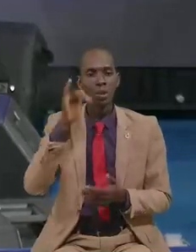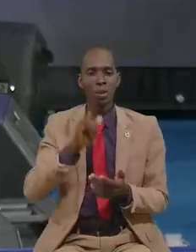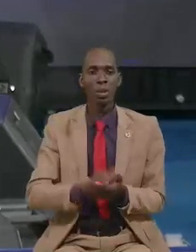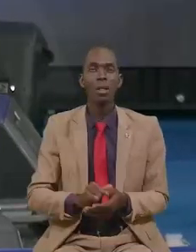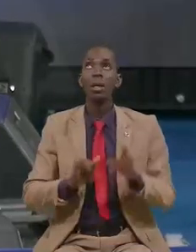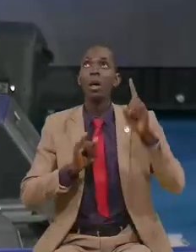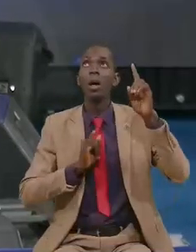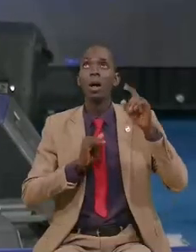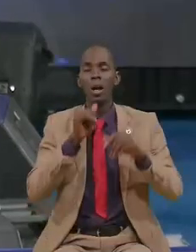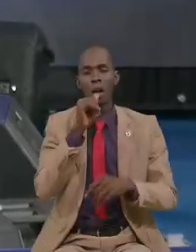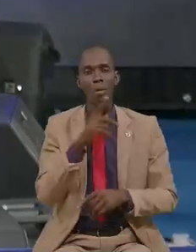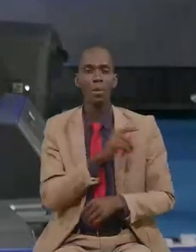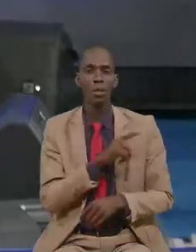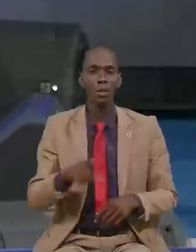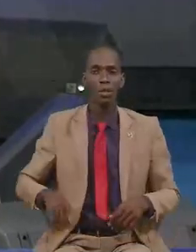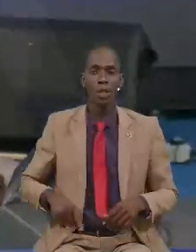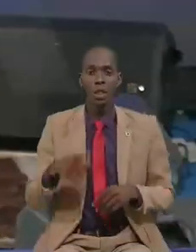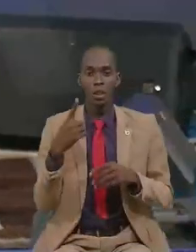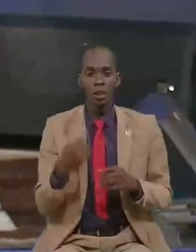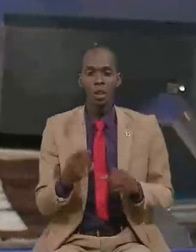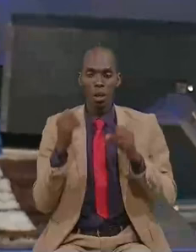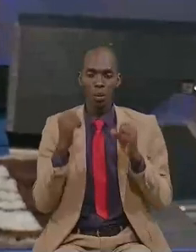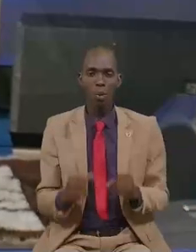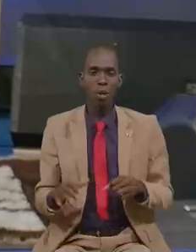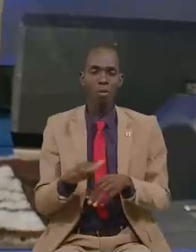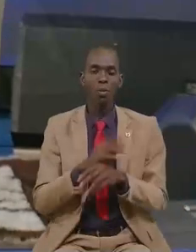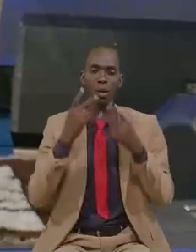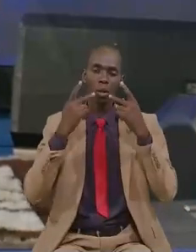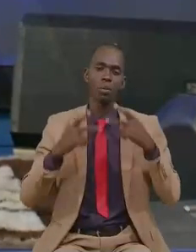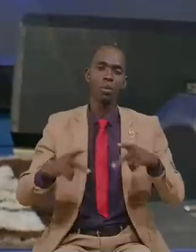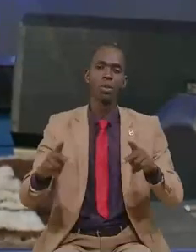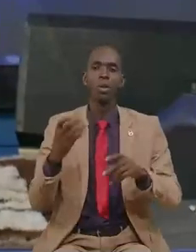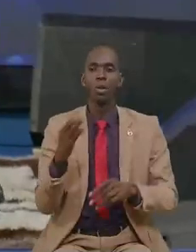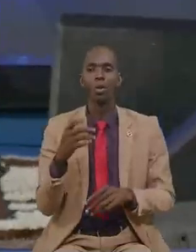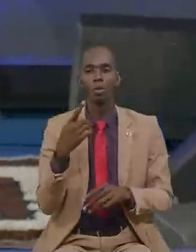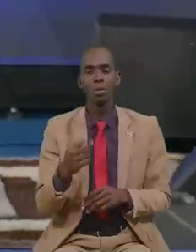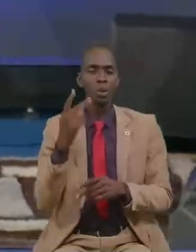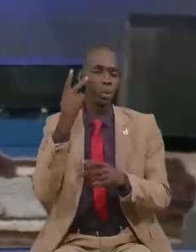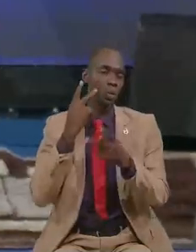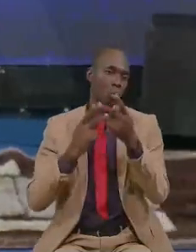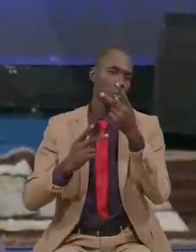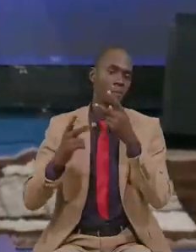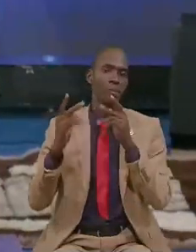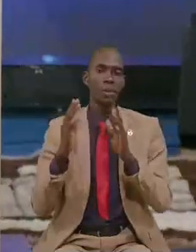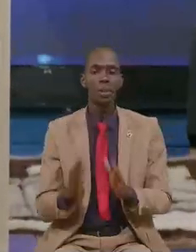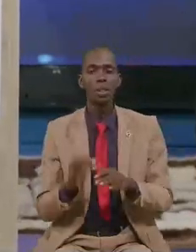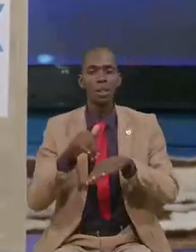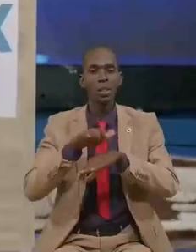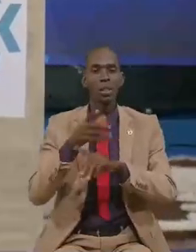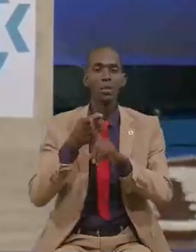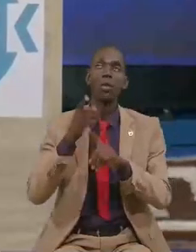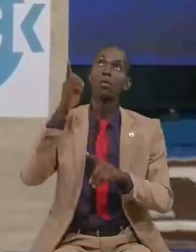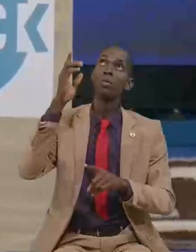que je suis l'Éternel. La puissante proclamation des prophètes envoyés par Dieu.